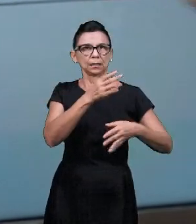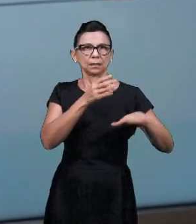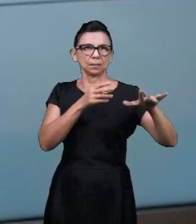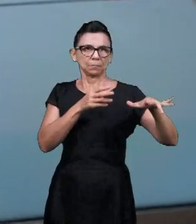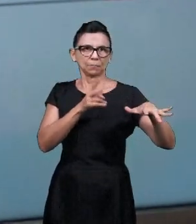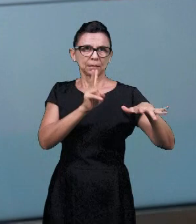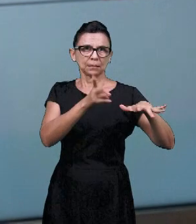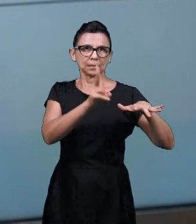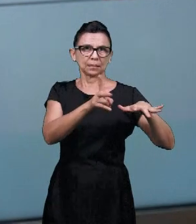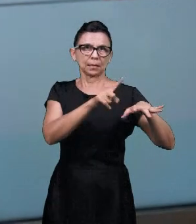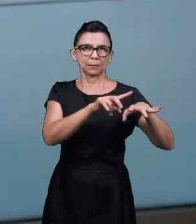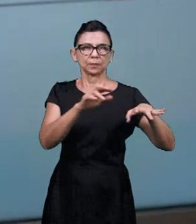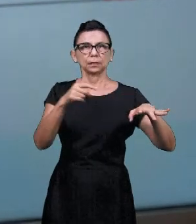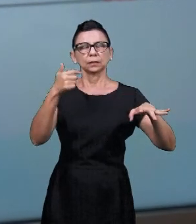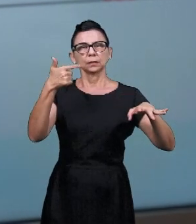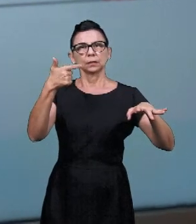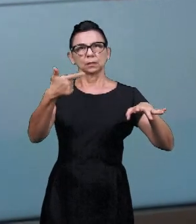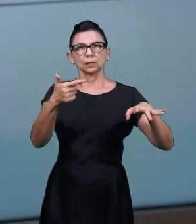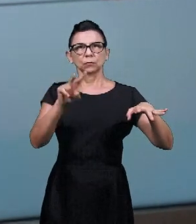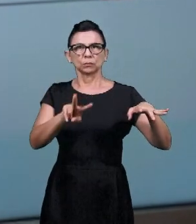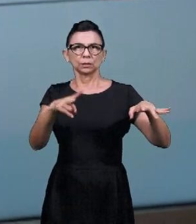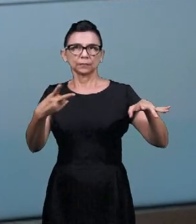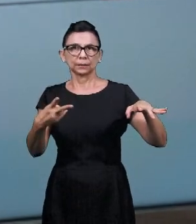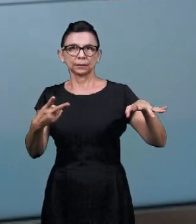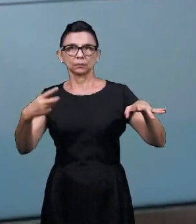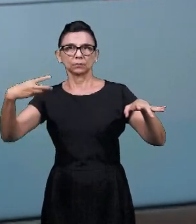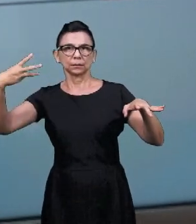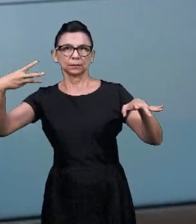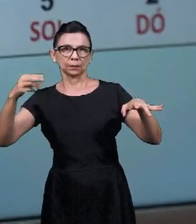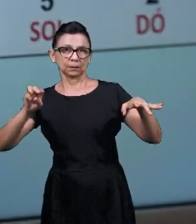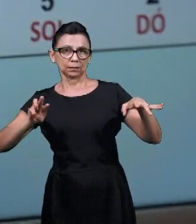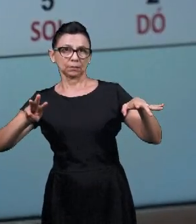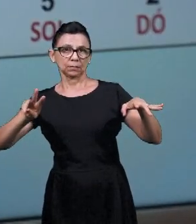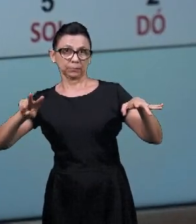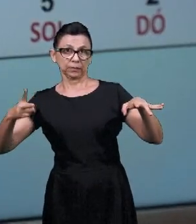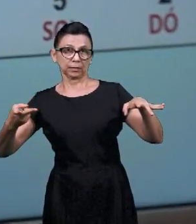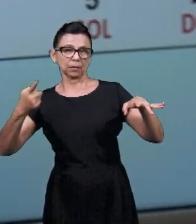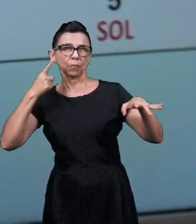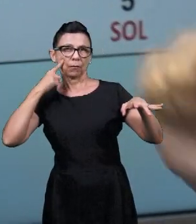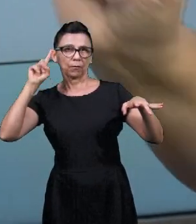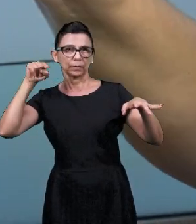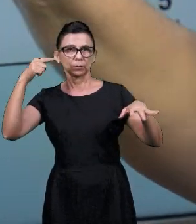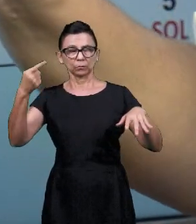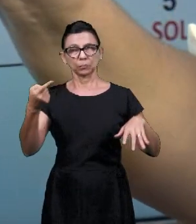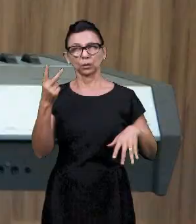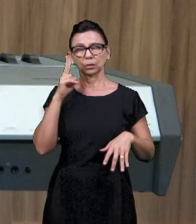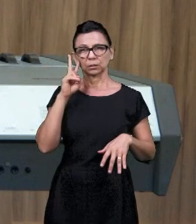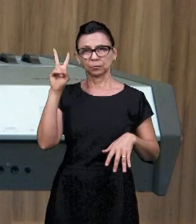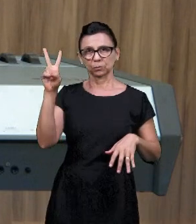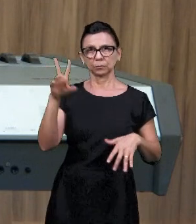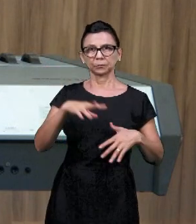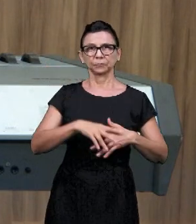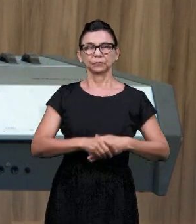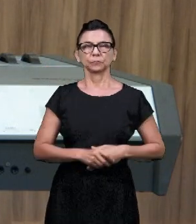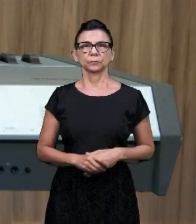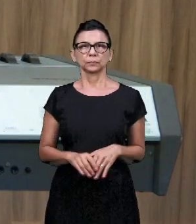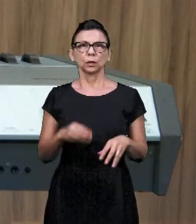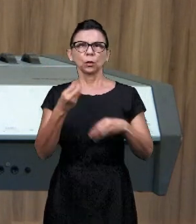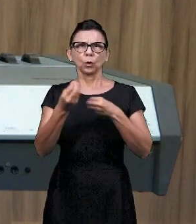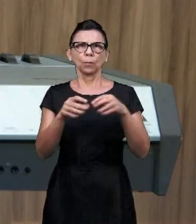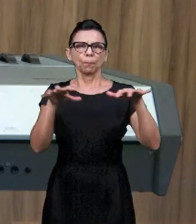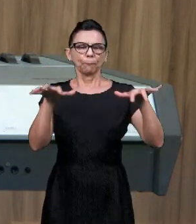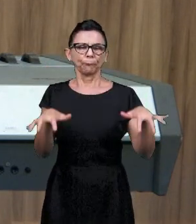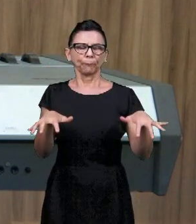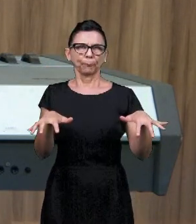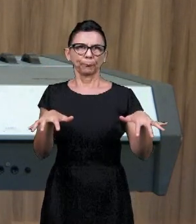inversion. Nous allons voir maintenant le prochain. On voit ici, dans ce tableau